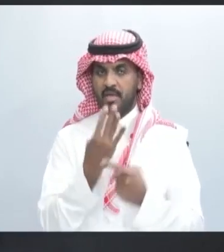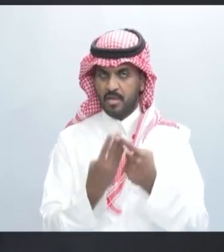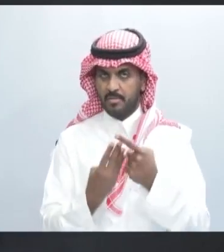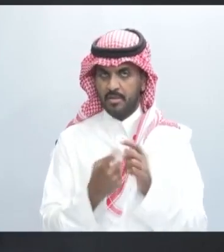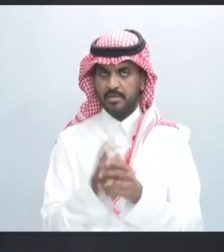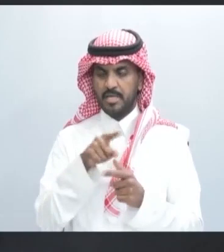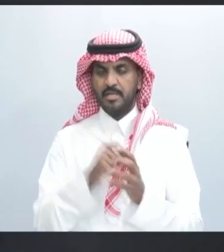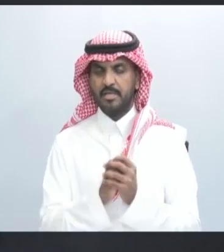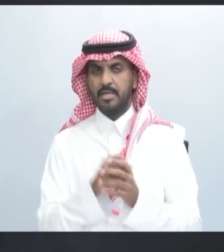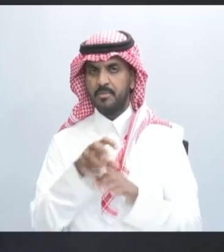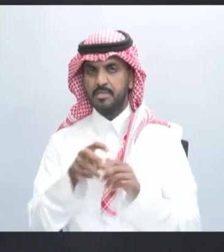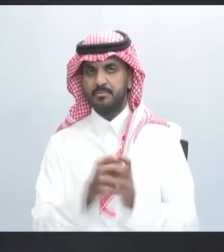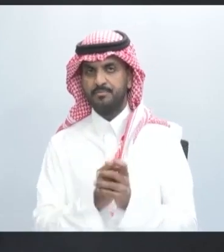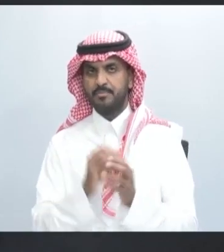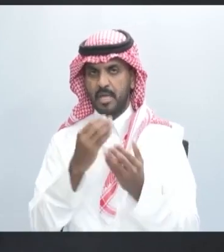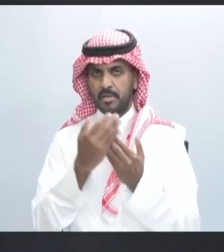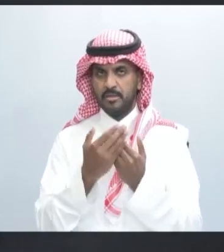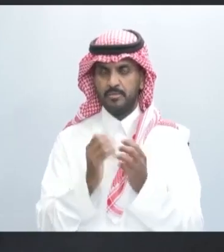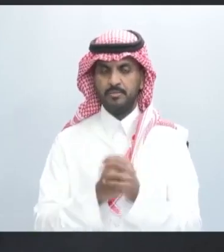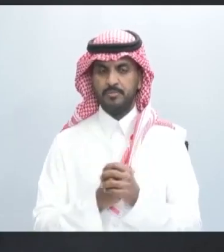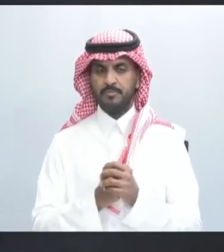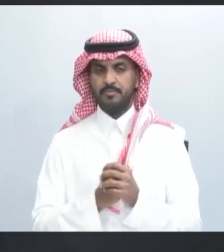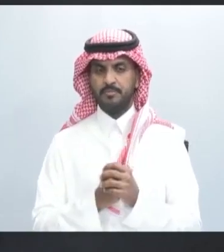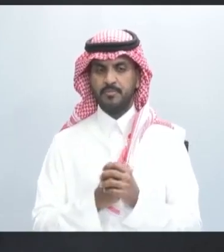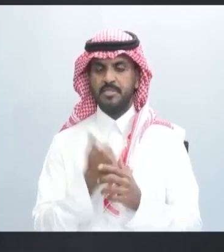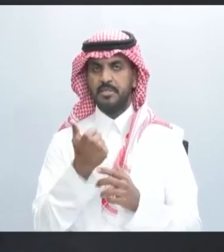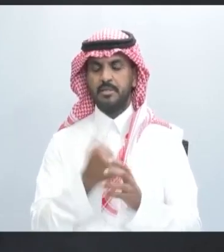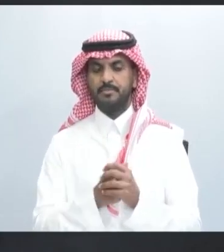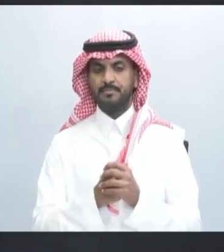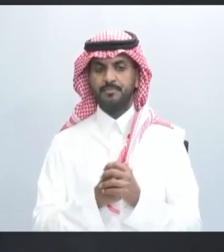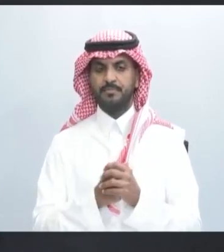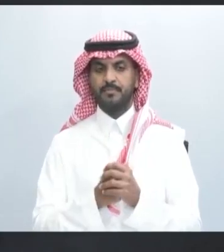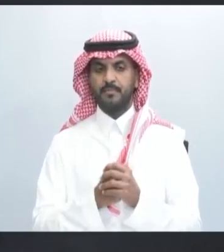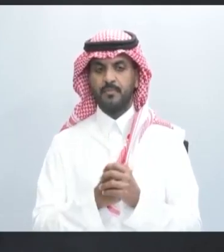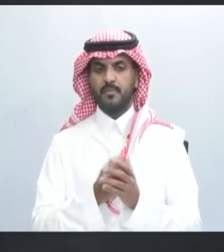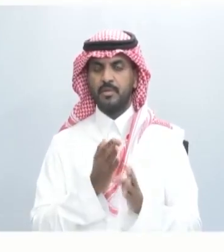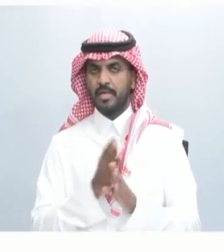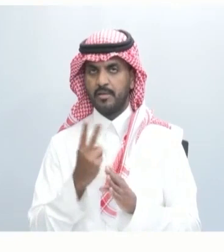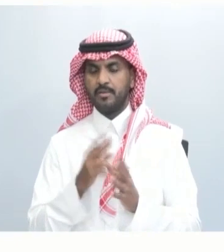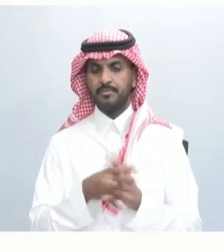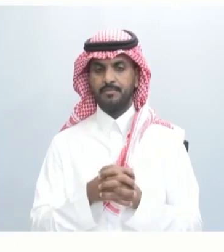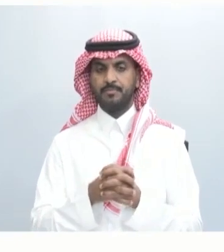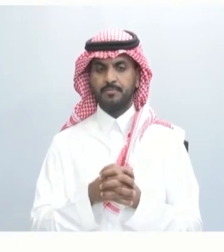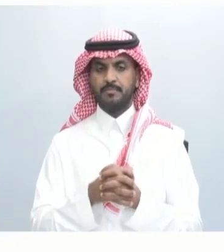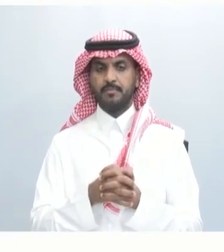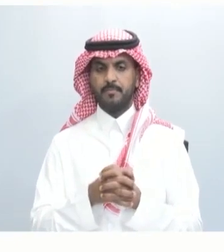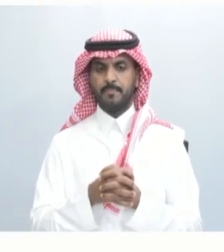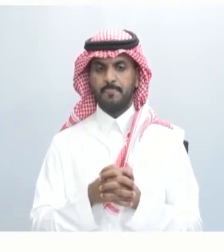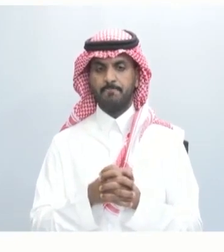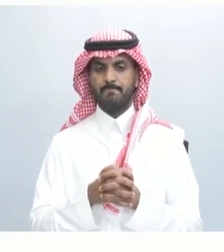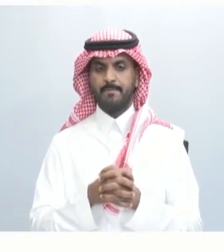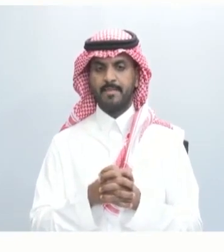الدائره فاجد كم قسم تم تغطيته مبدعين سته وكذلك لدينا طريقه اخرى ان اقول بارك الله فيكم